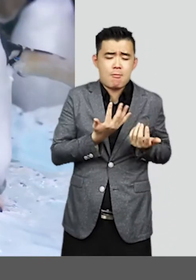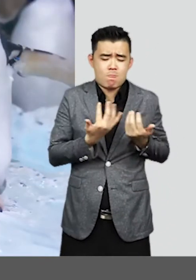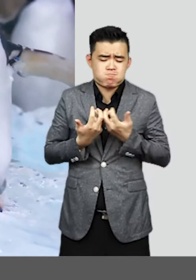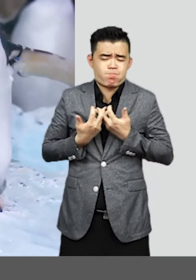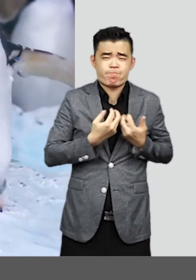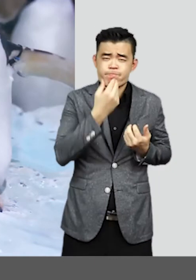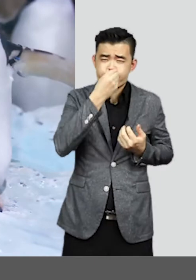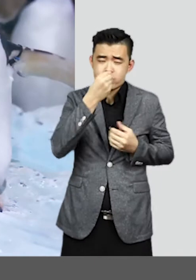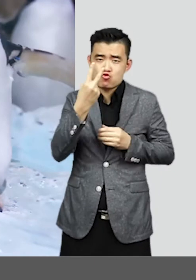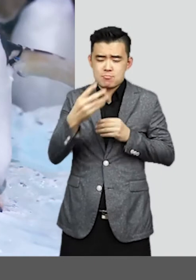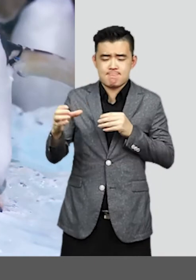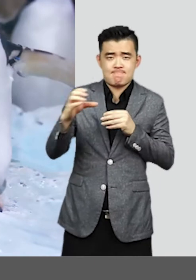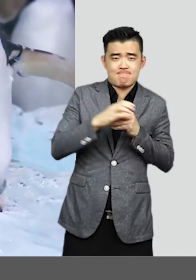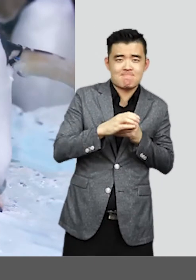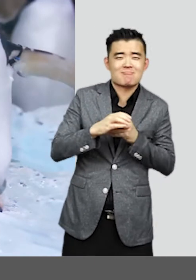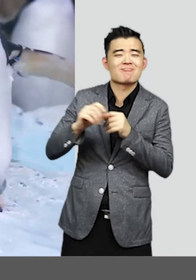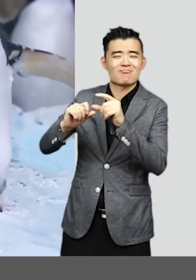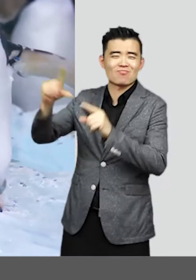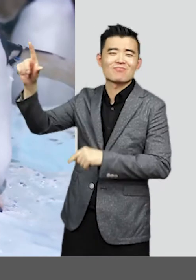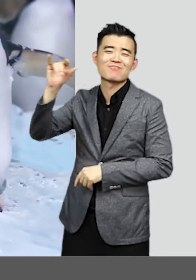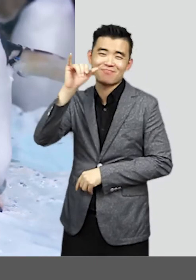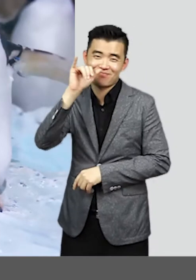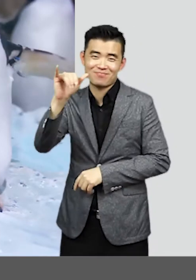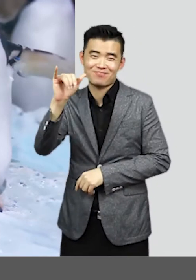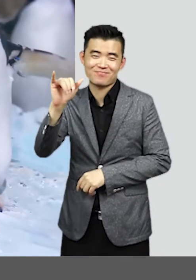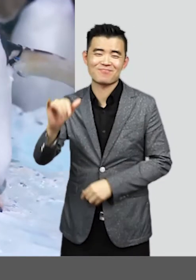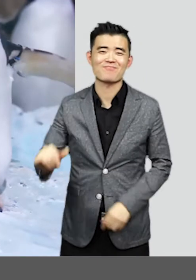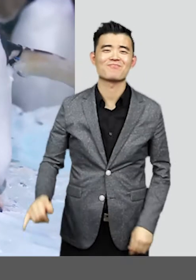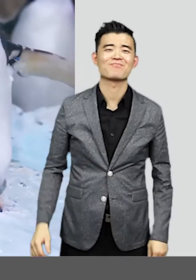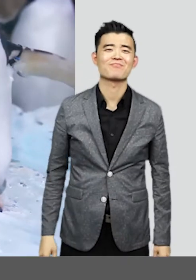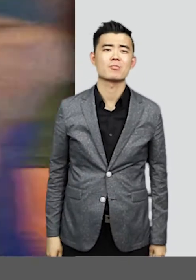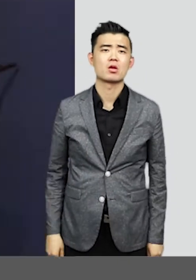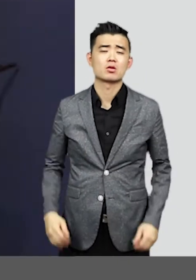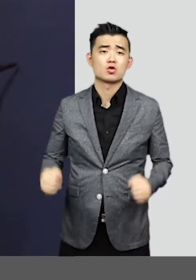많고 빽빽하며 이중으로 발달되어 있는 경우가 많습니다